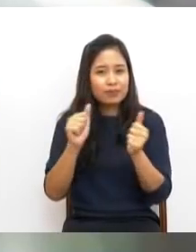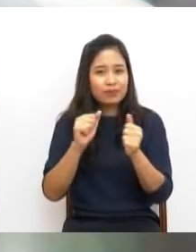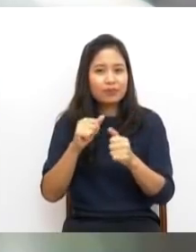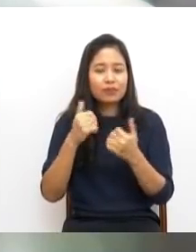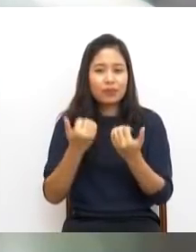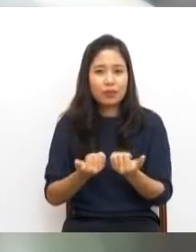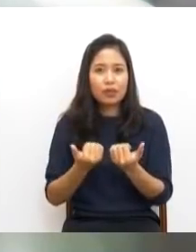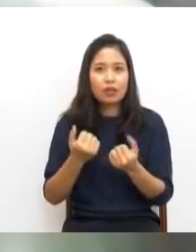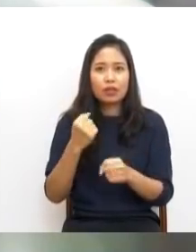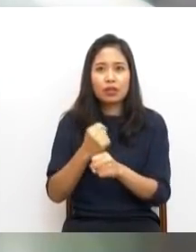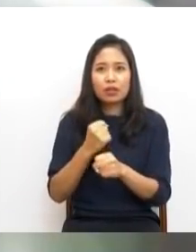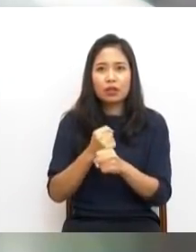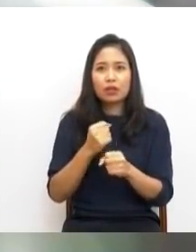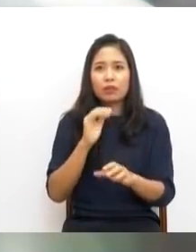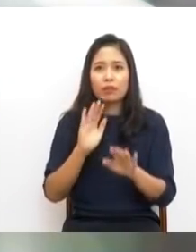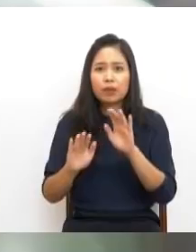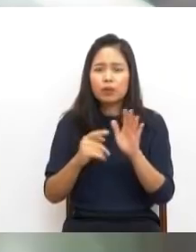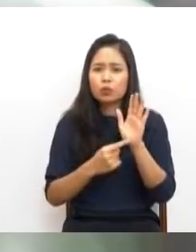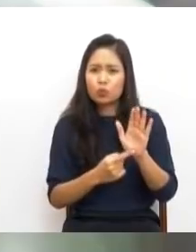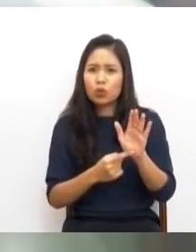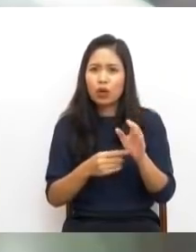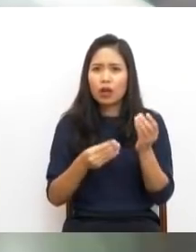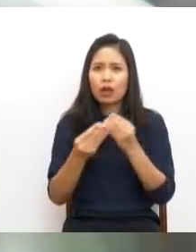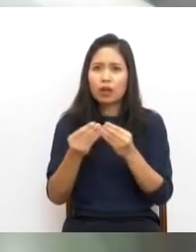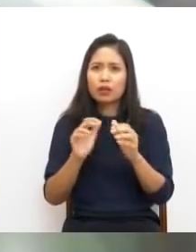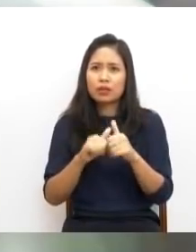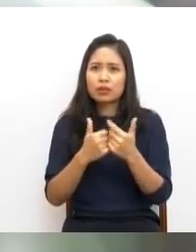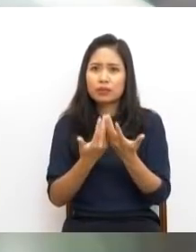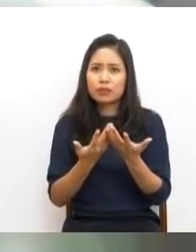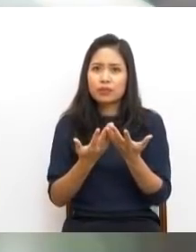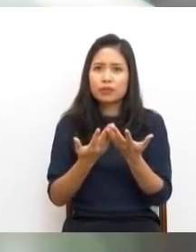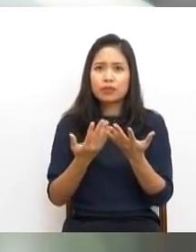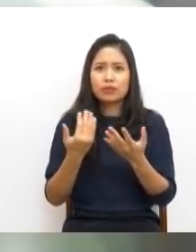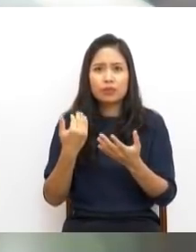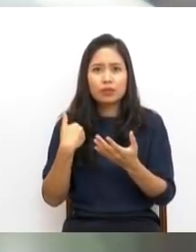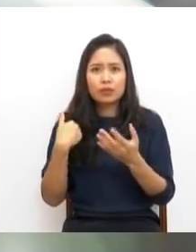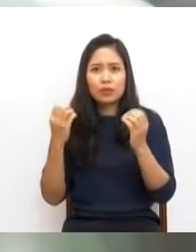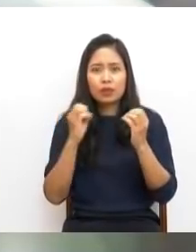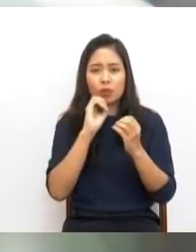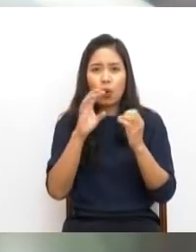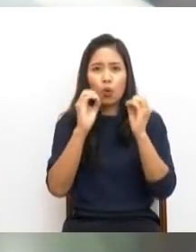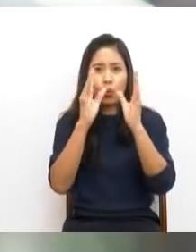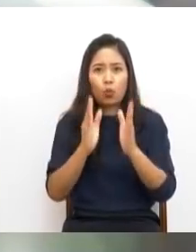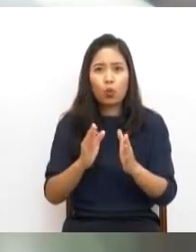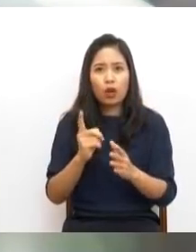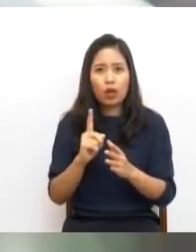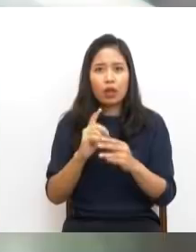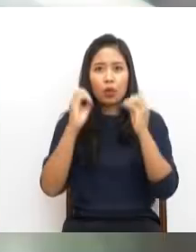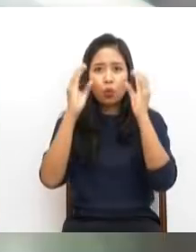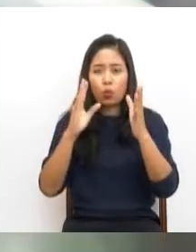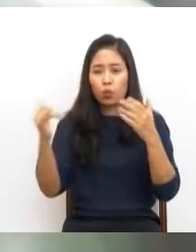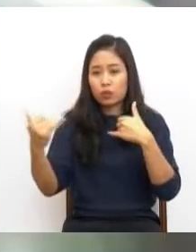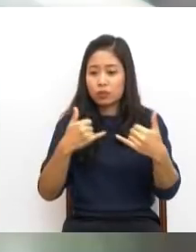บรมเนี่ยค่ะเป็นประมาณไหนยกตัวอย่างให้ฟังนิดนึงค่ะ แล้ว มันจะเชื่อมโยงว่าสมมุติว่าคุณครูที่มาส่วนใหญ่เนี่ยมัน